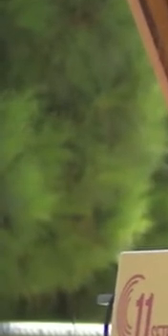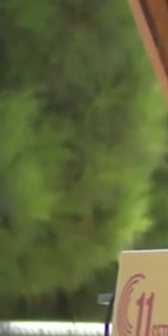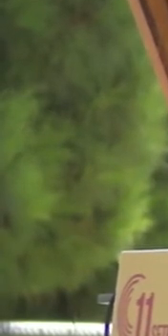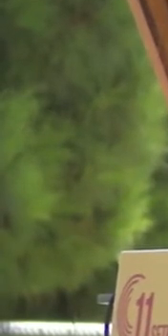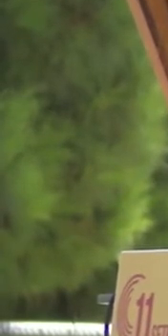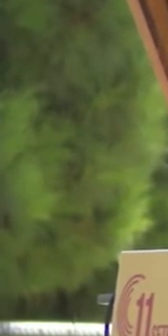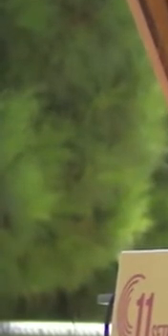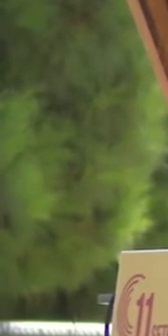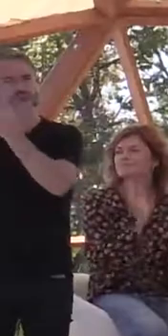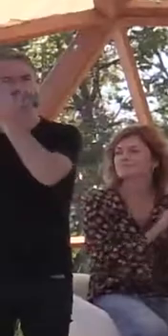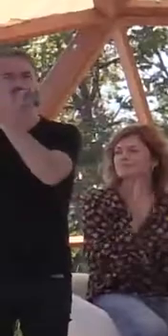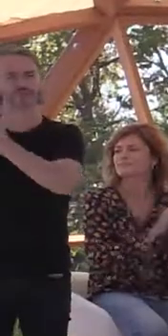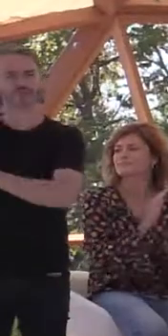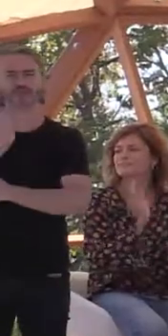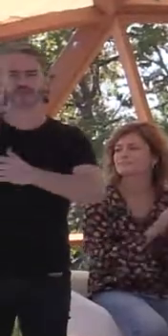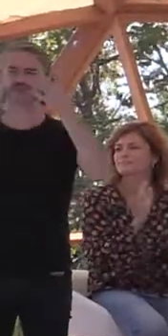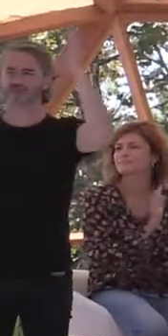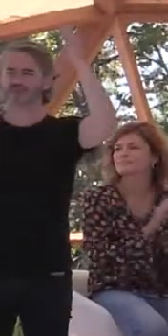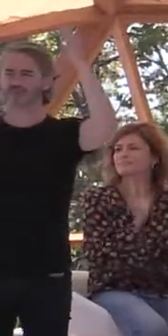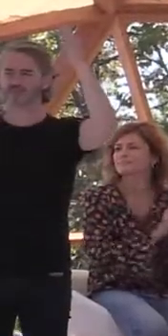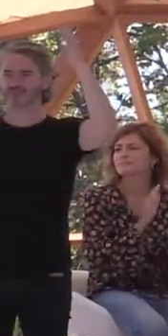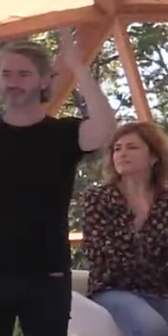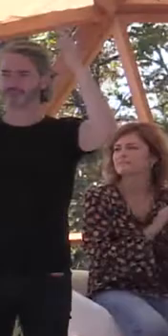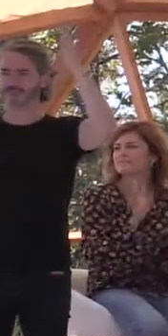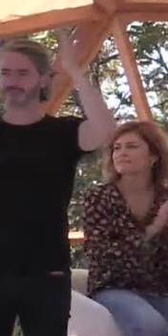nostre reconeixement i agraïment.